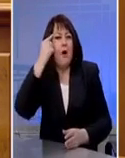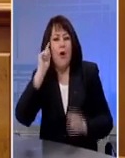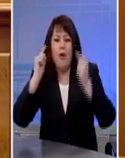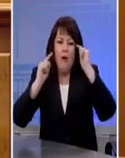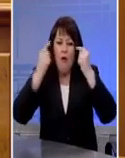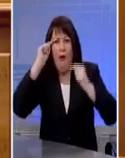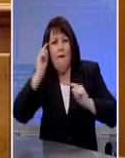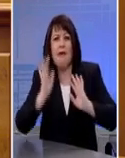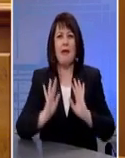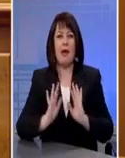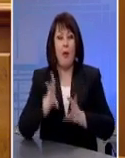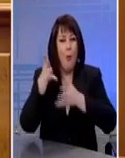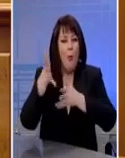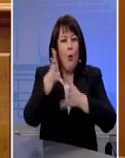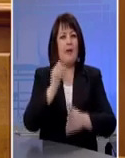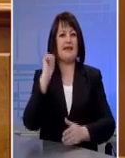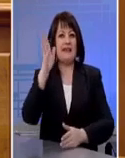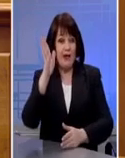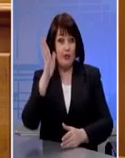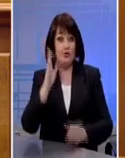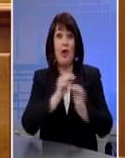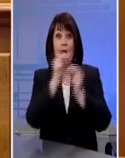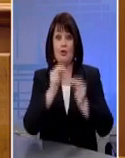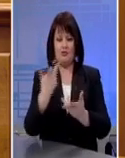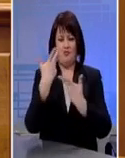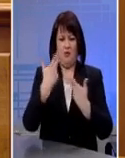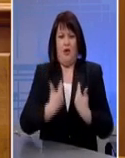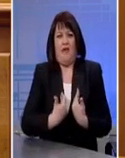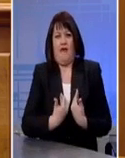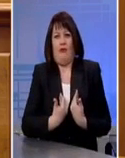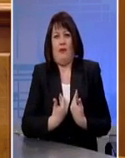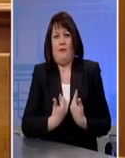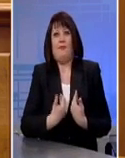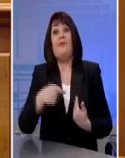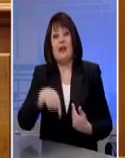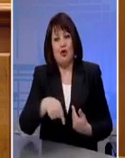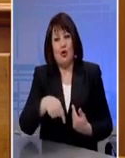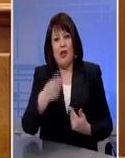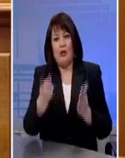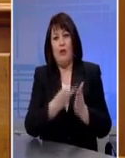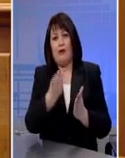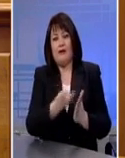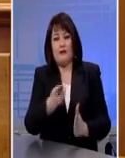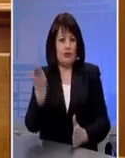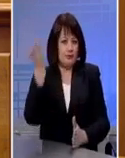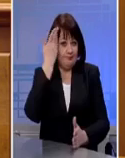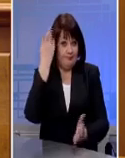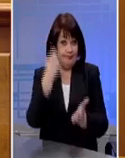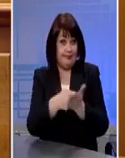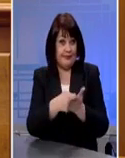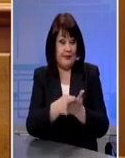κουτοπονηριές να κοροϊδεύσουμε τους ξένους και τελικά κοροϊδεύαμε τους εαυτούς μας και τα πληρώνουμε διπλά, γιατί το ολίγον